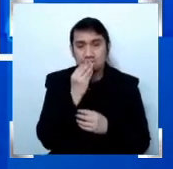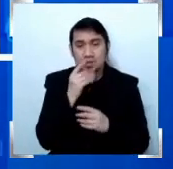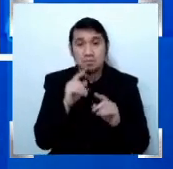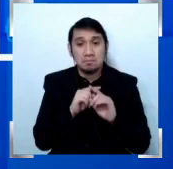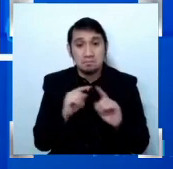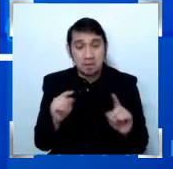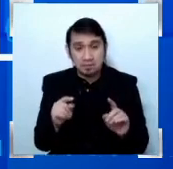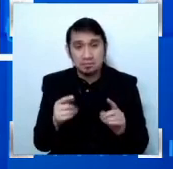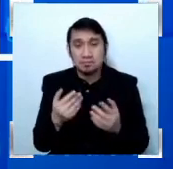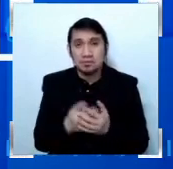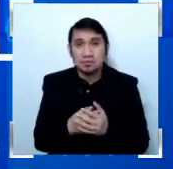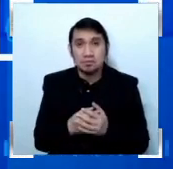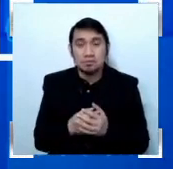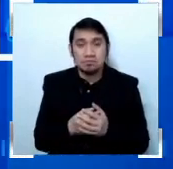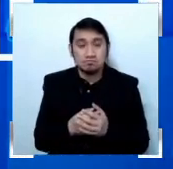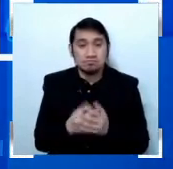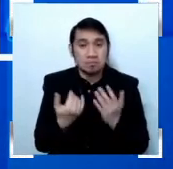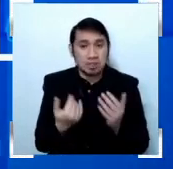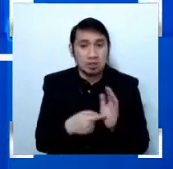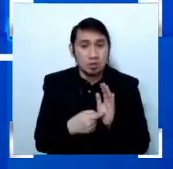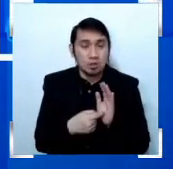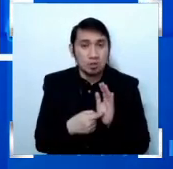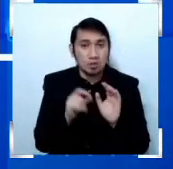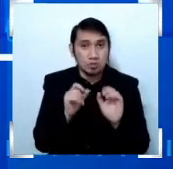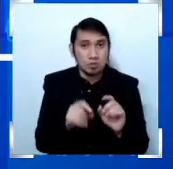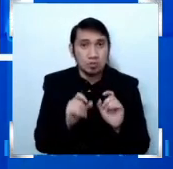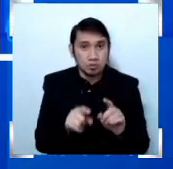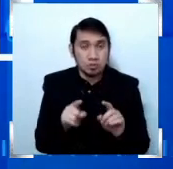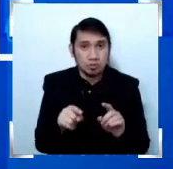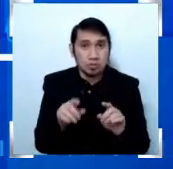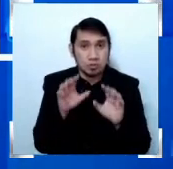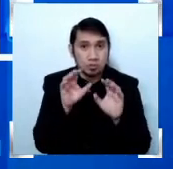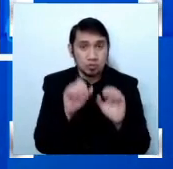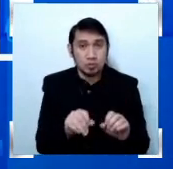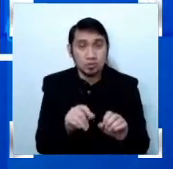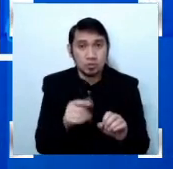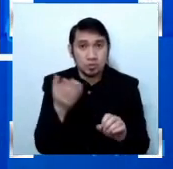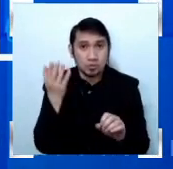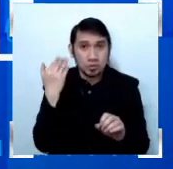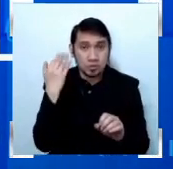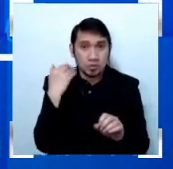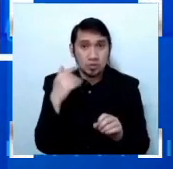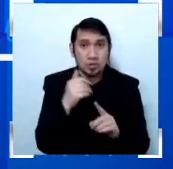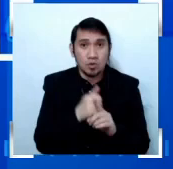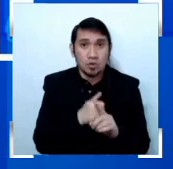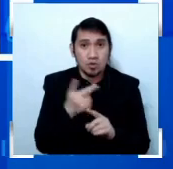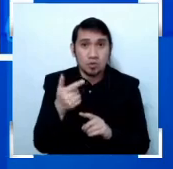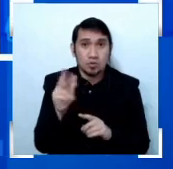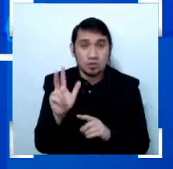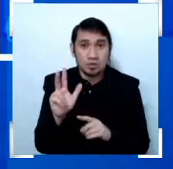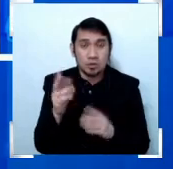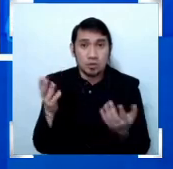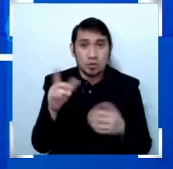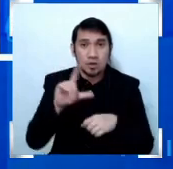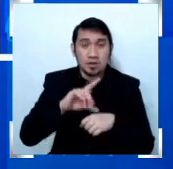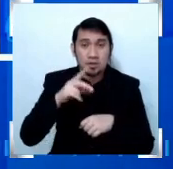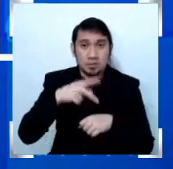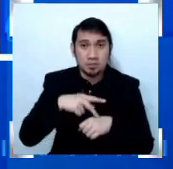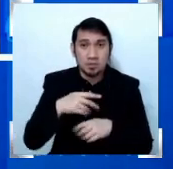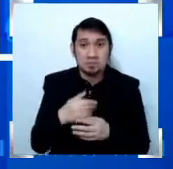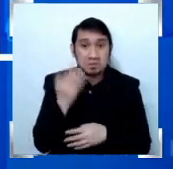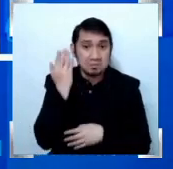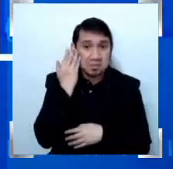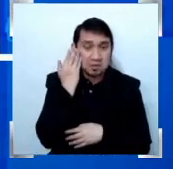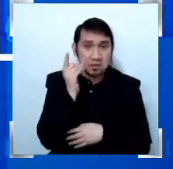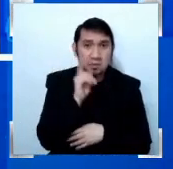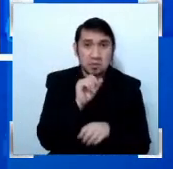biktima. Ibinenta sa kanila ng mga unang dumukot sa kanila noong August 23 sa Las Piñas. Nagpanggap ang mga salary na employer para